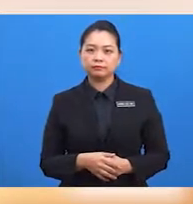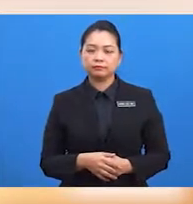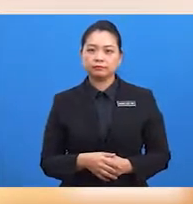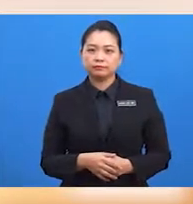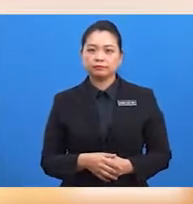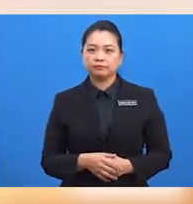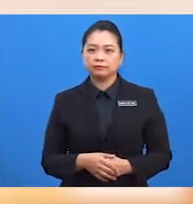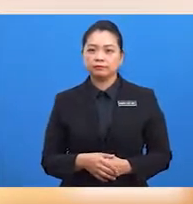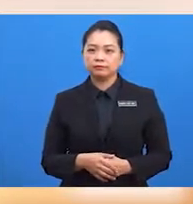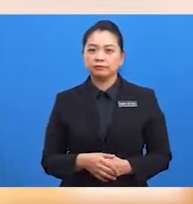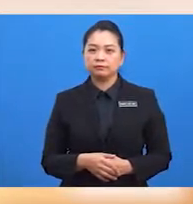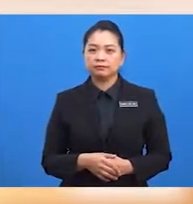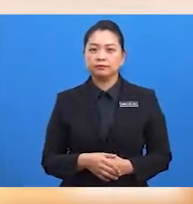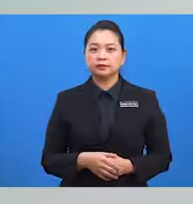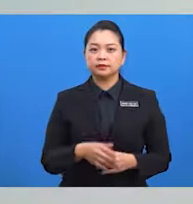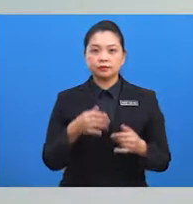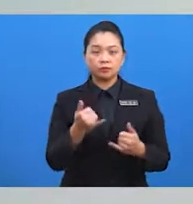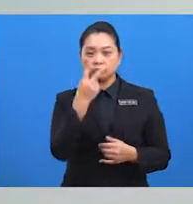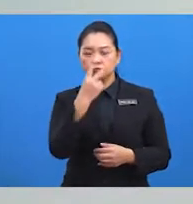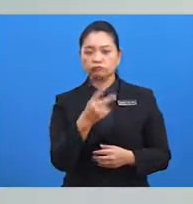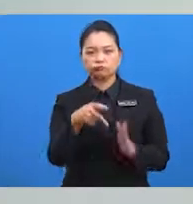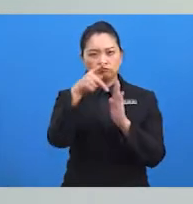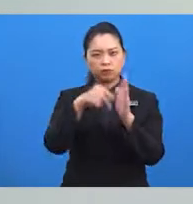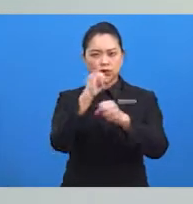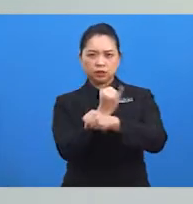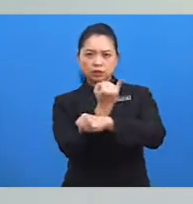kedua ialah dalam bidang Perindustrian